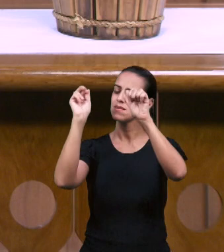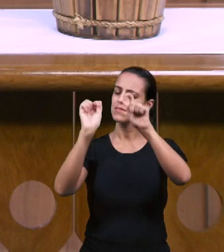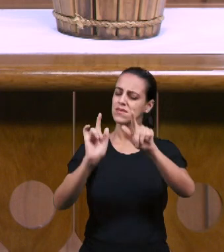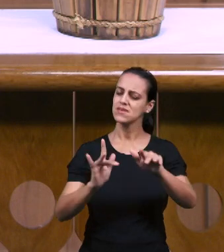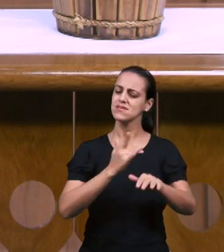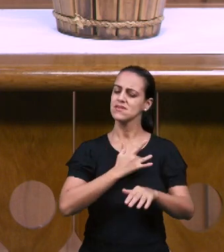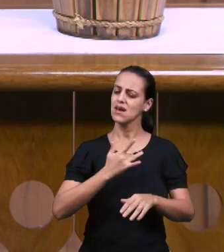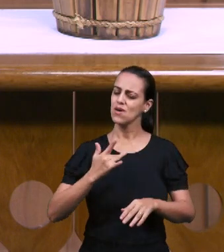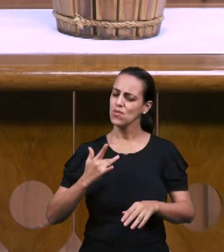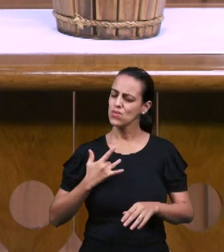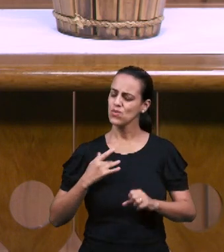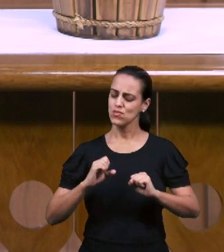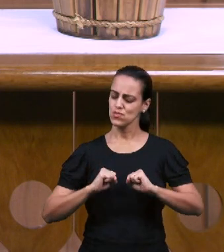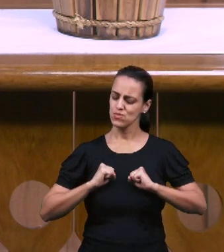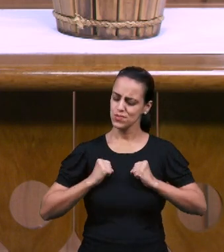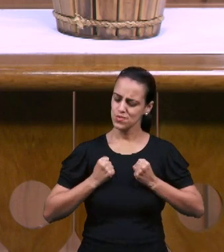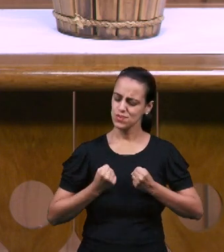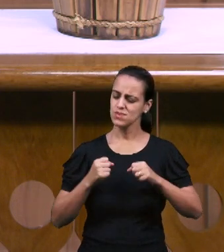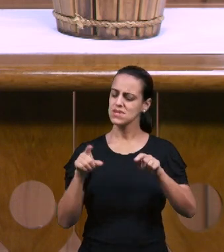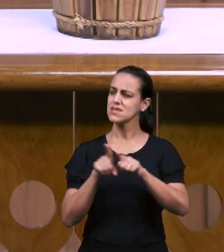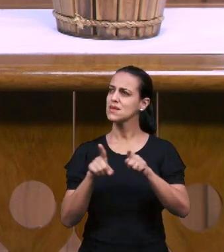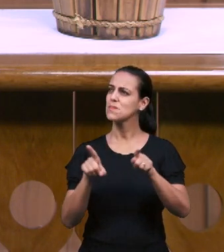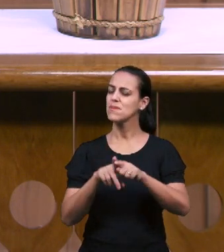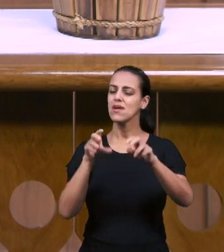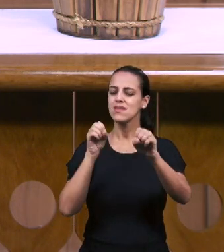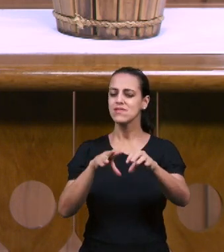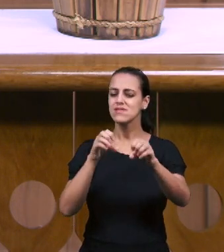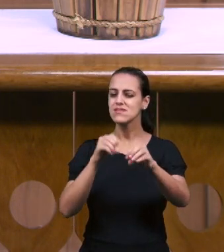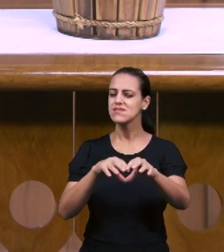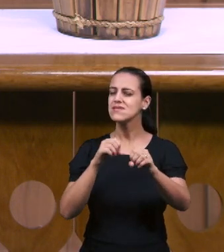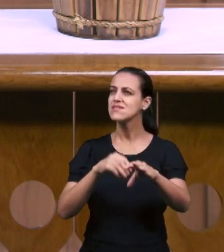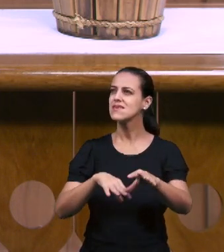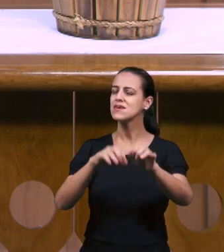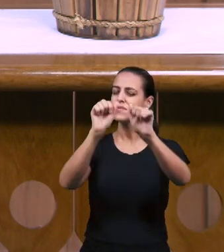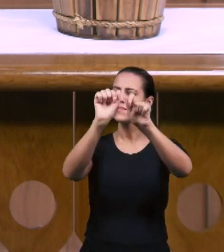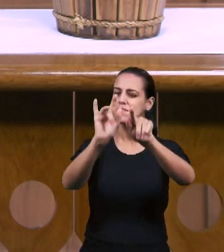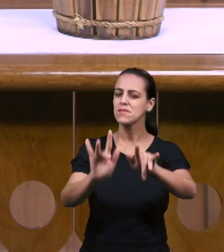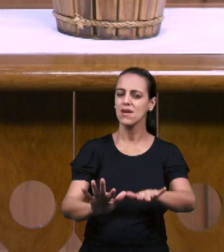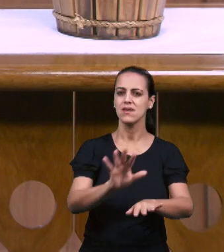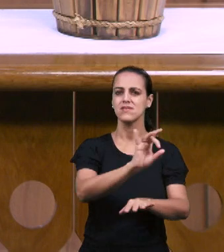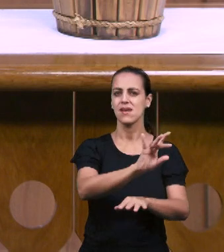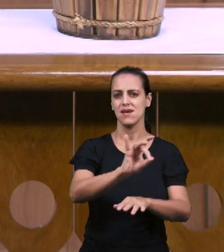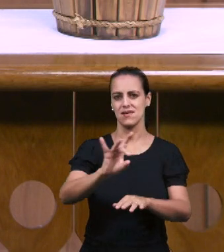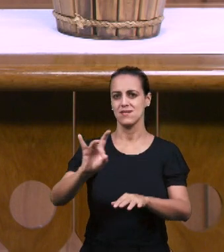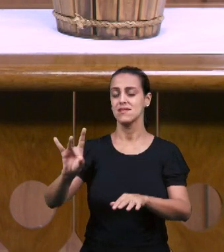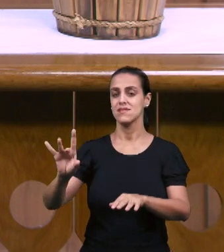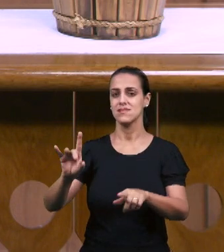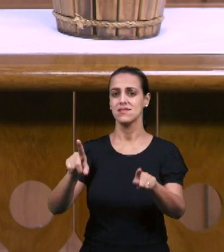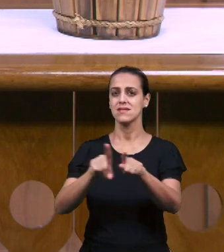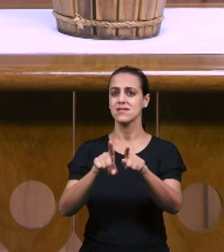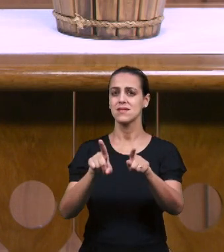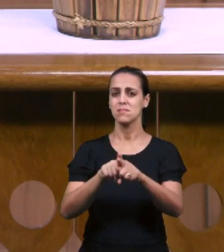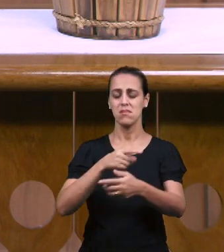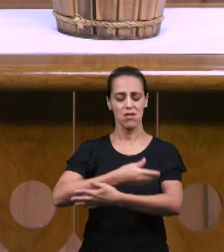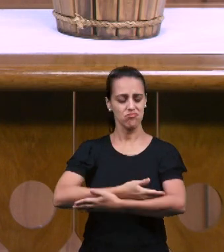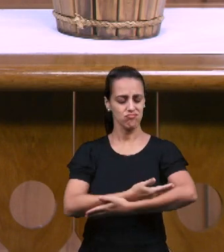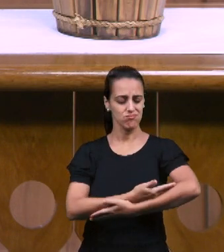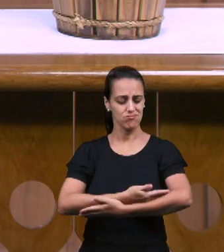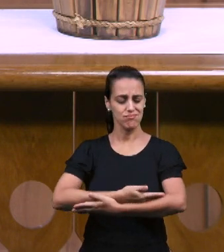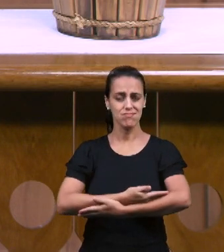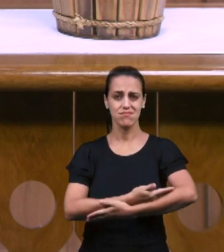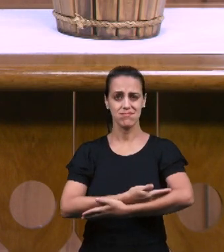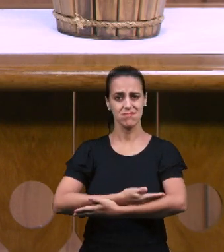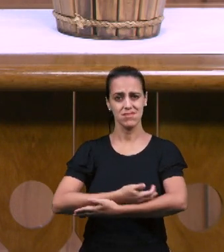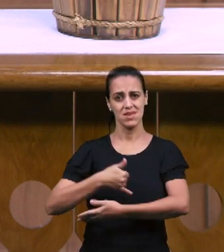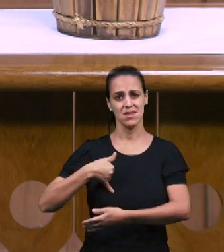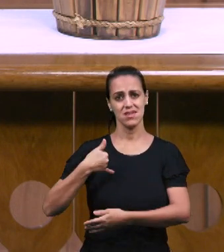de fortification, l'enseignement de ta parole soit une bénédiction pour chacun d'eux. Nous prions pour les enfants qui sont sous les bras de